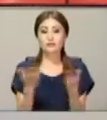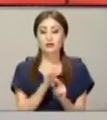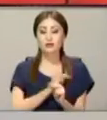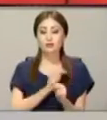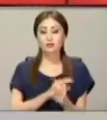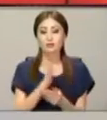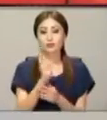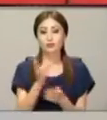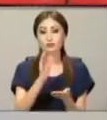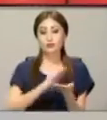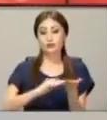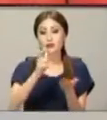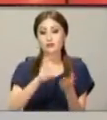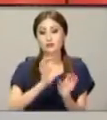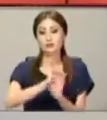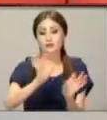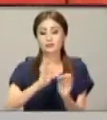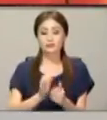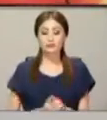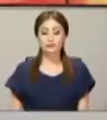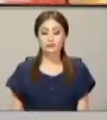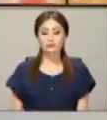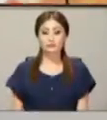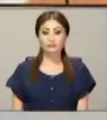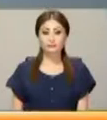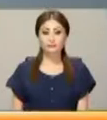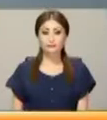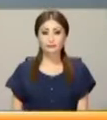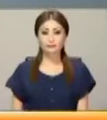зимнему отопительному сезону, наш следующий репортаж.